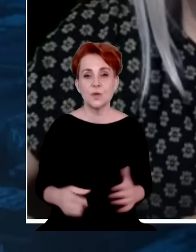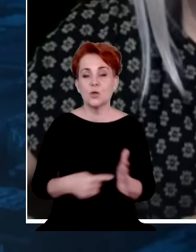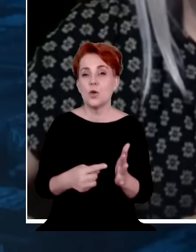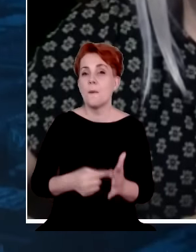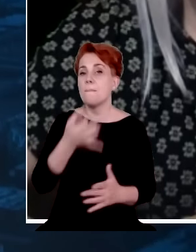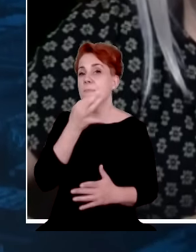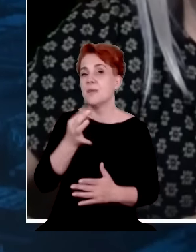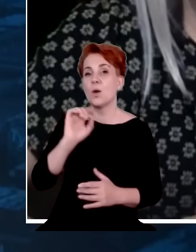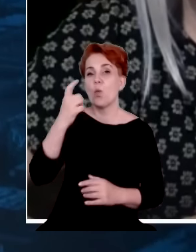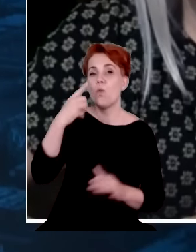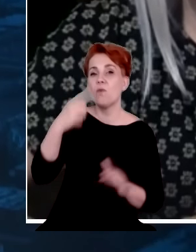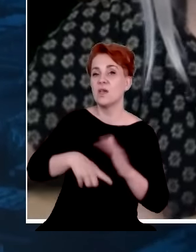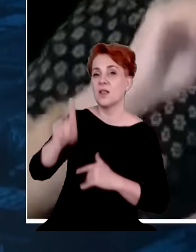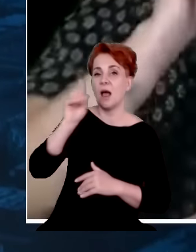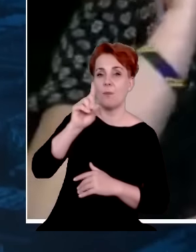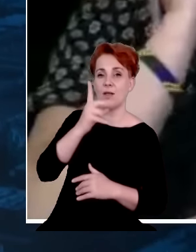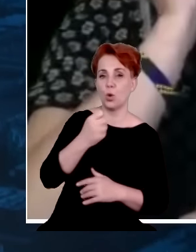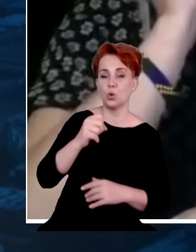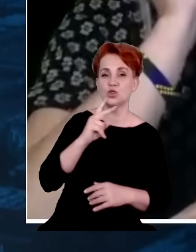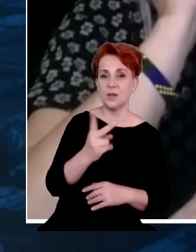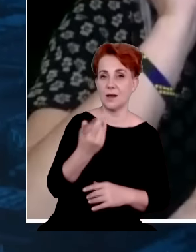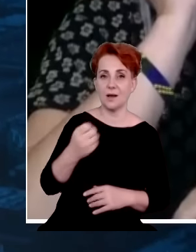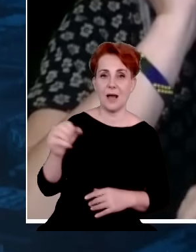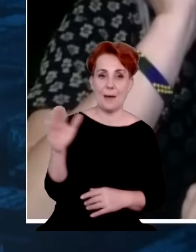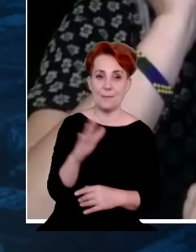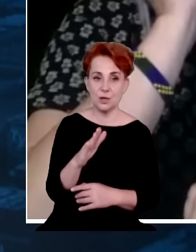pana kaka Kam